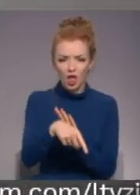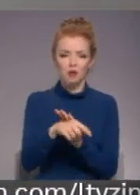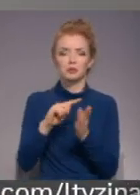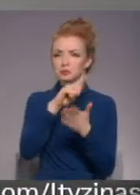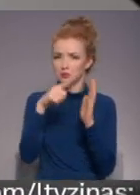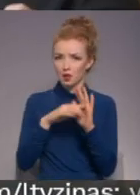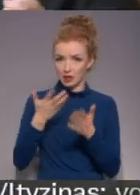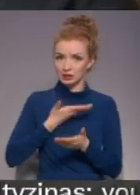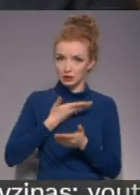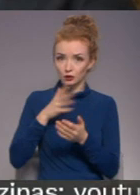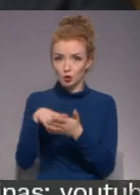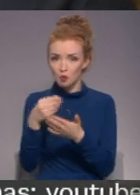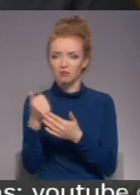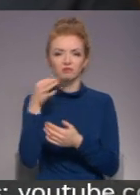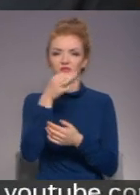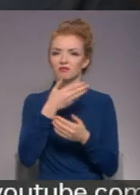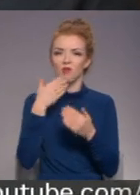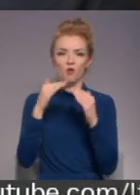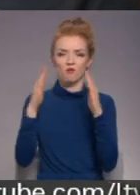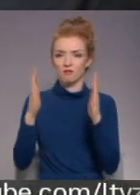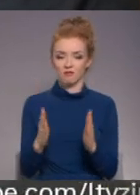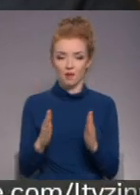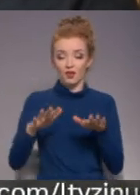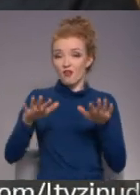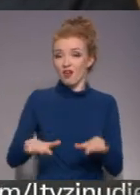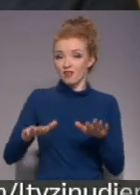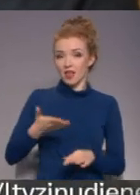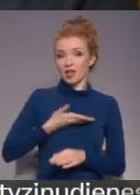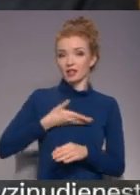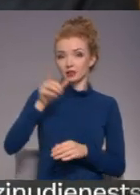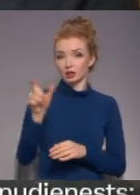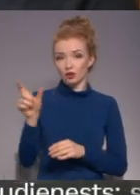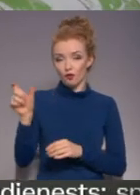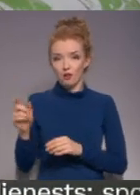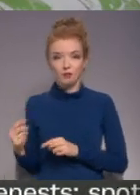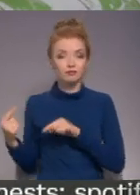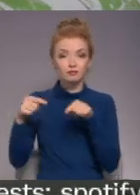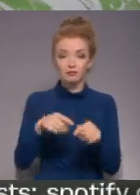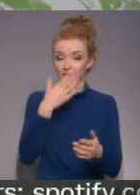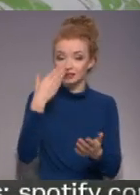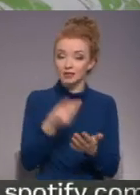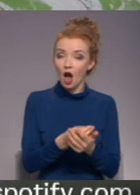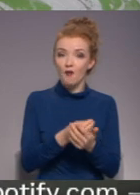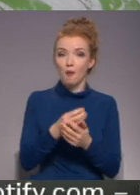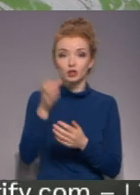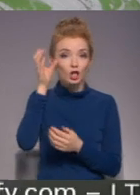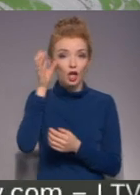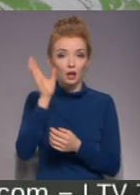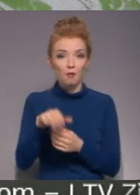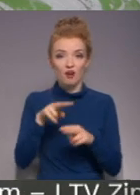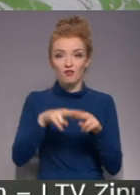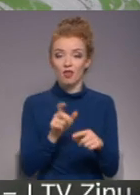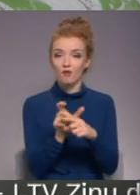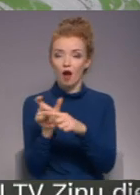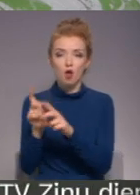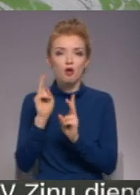tāpat mājas vairs nav. Gaiķu tautas namā vietējie iedzīvotāji atnākuši ar savu bagātību, vietvārdu zināšanām, kā tie